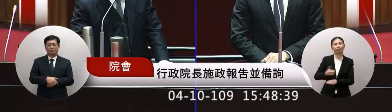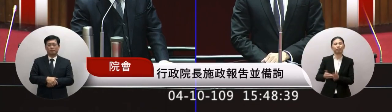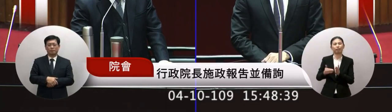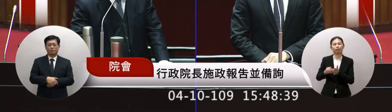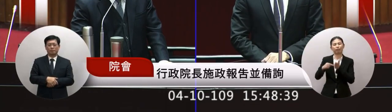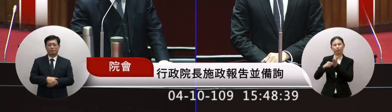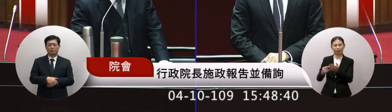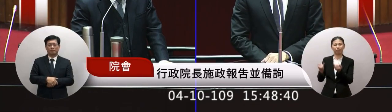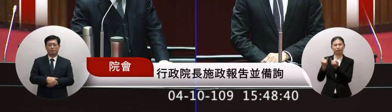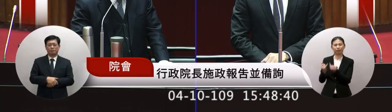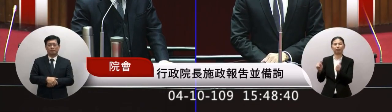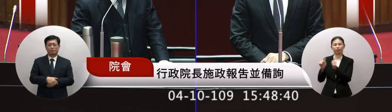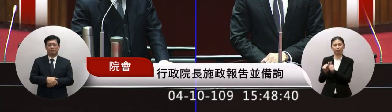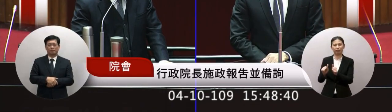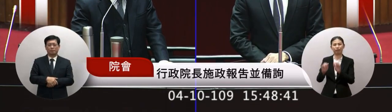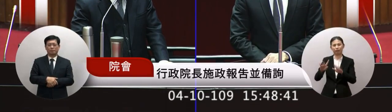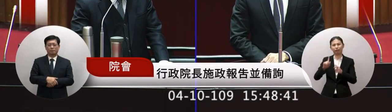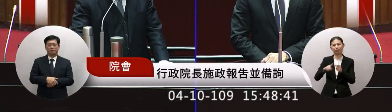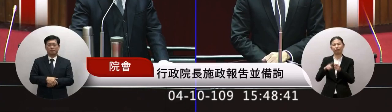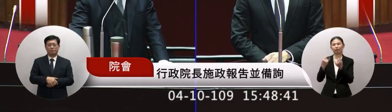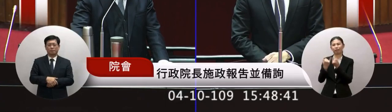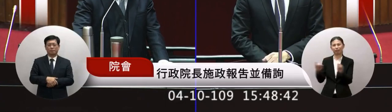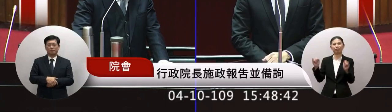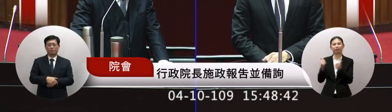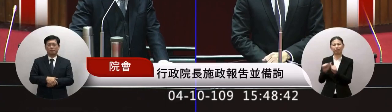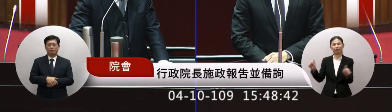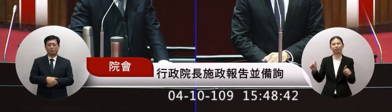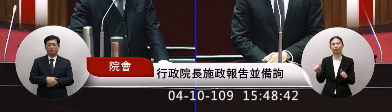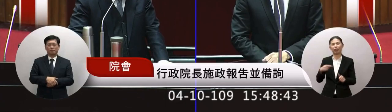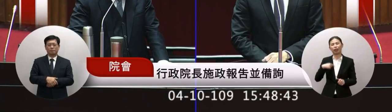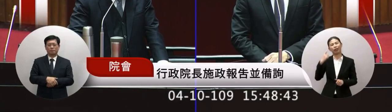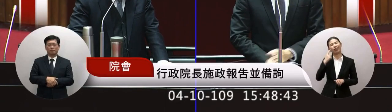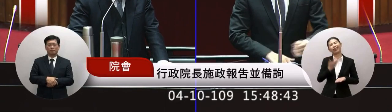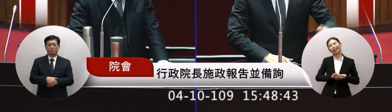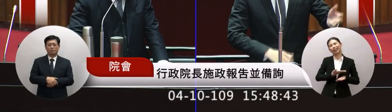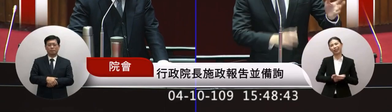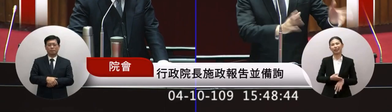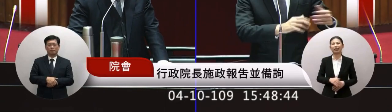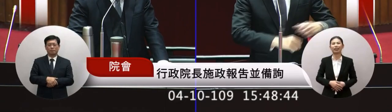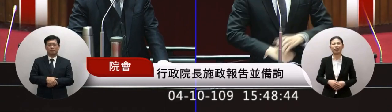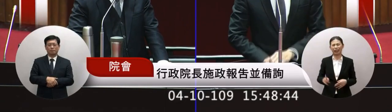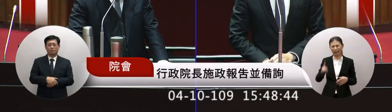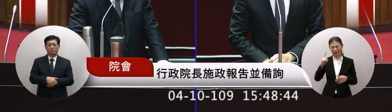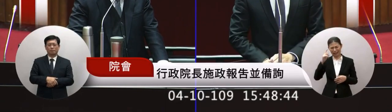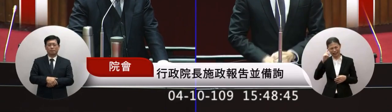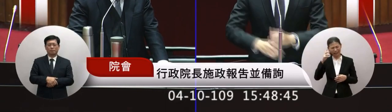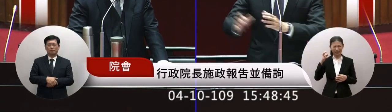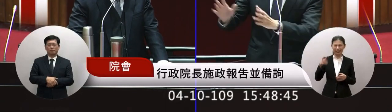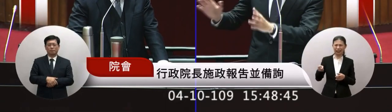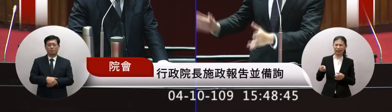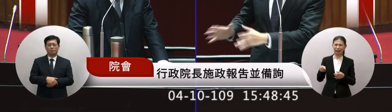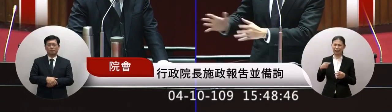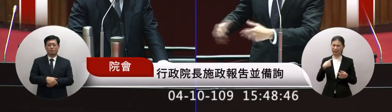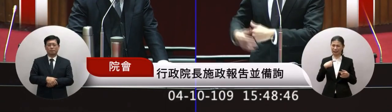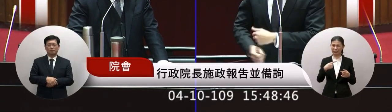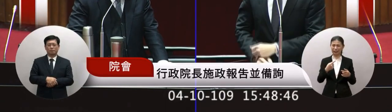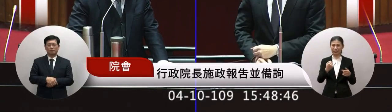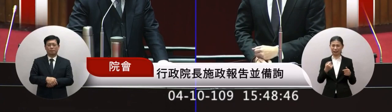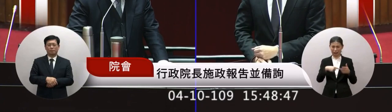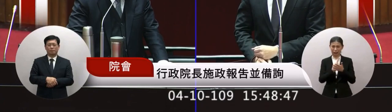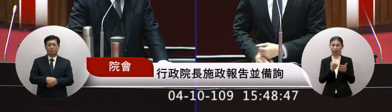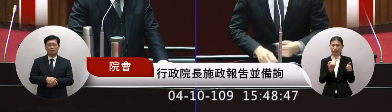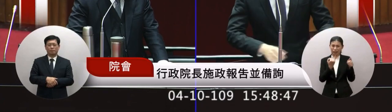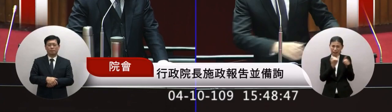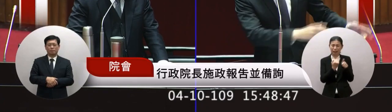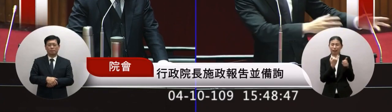啊了后吼，今年嘛离婚啦吼。啊，我就放心嘛。我想讲，哦，要无就烦恼讲，因敢若咱这个异性的家庭